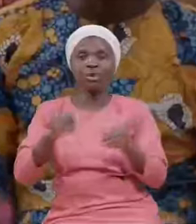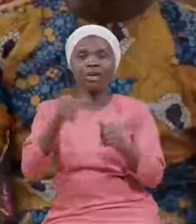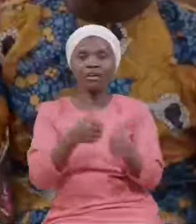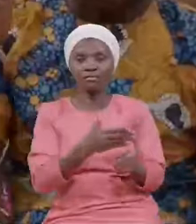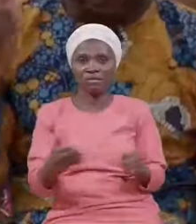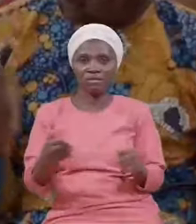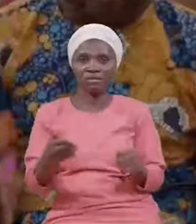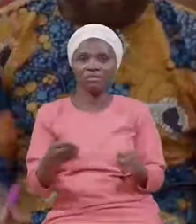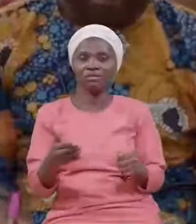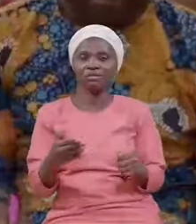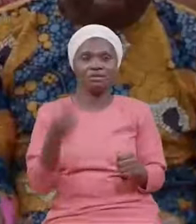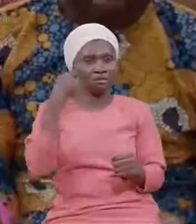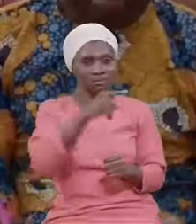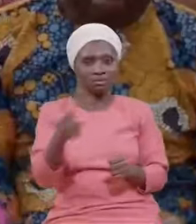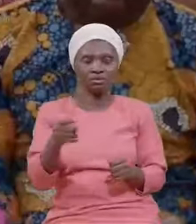ta vie.